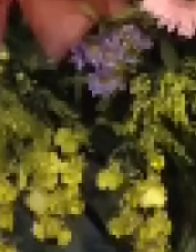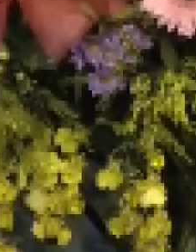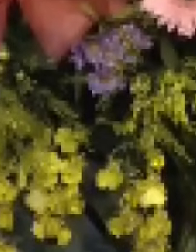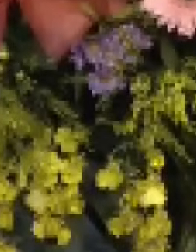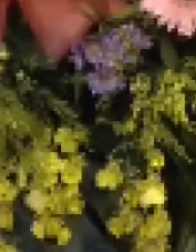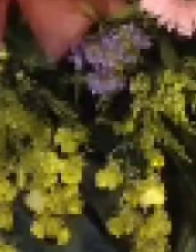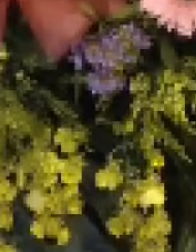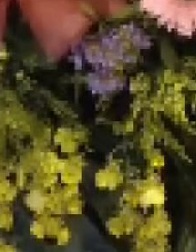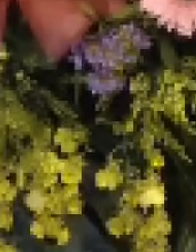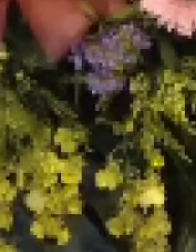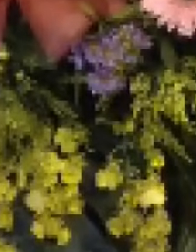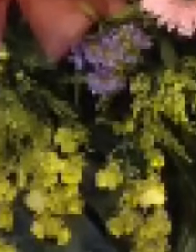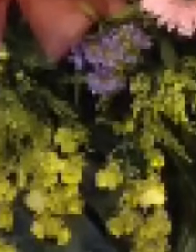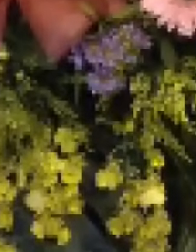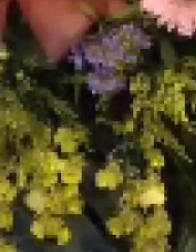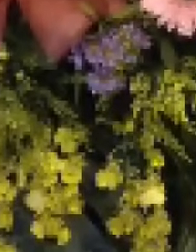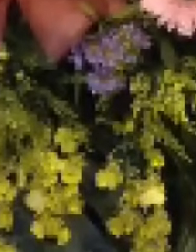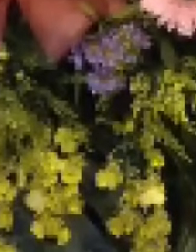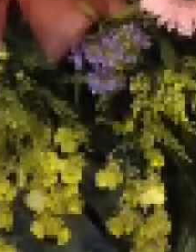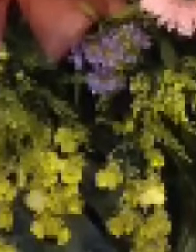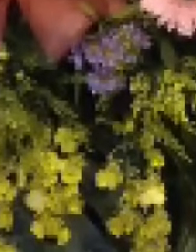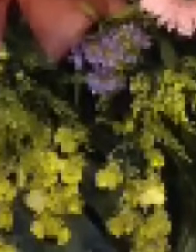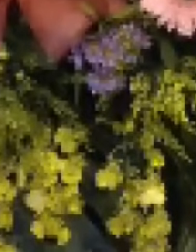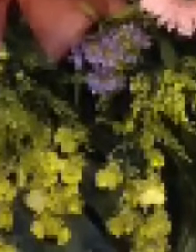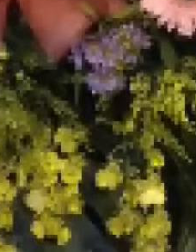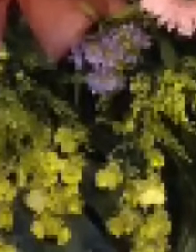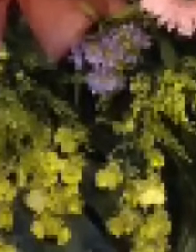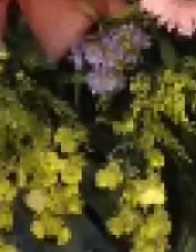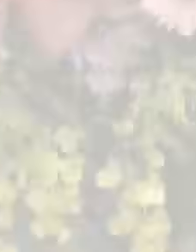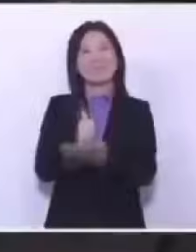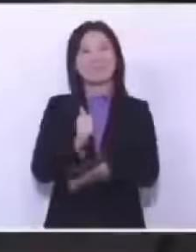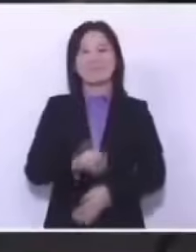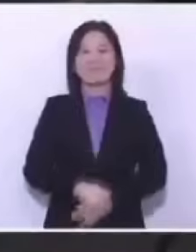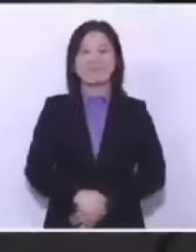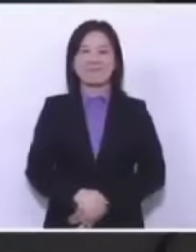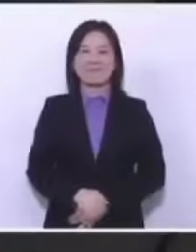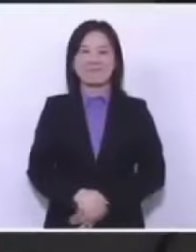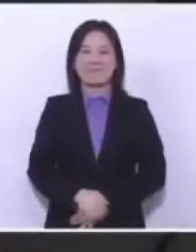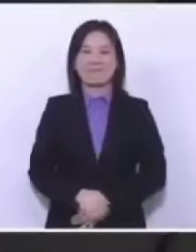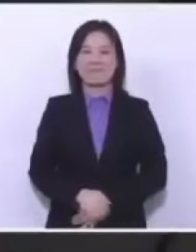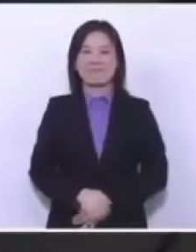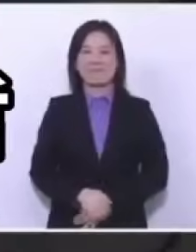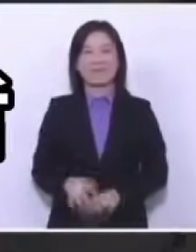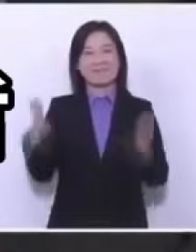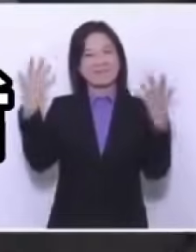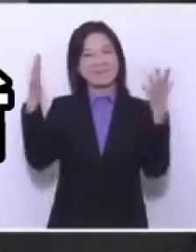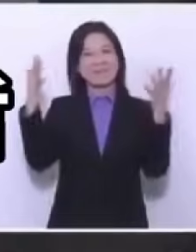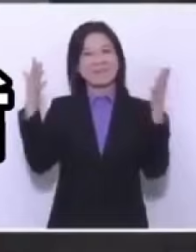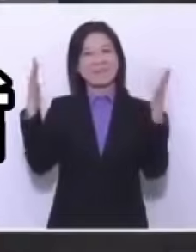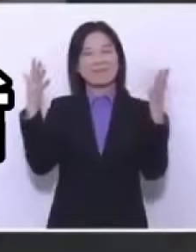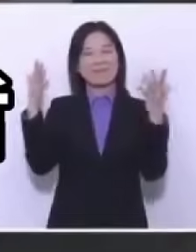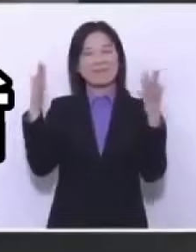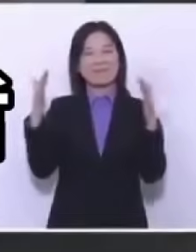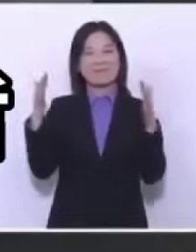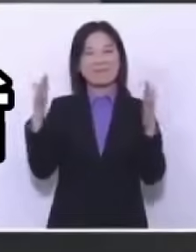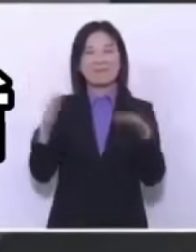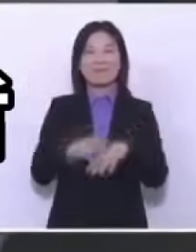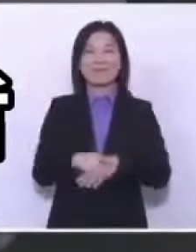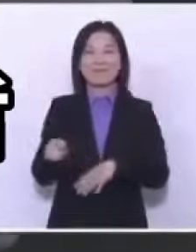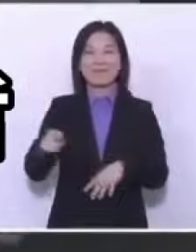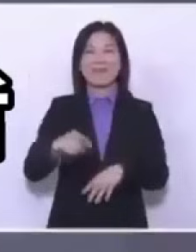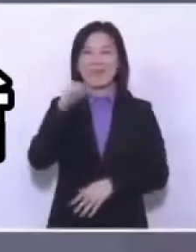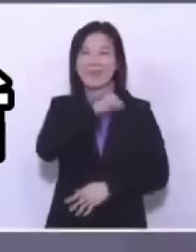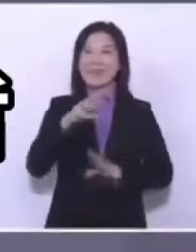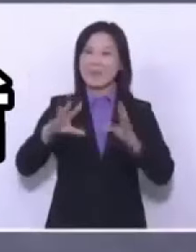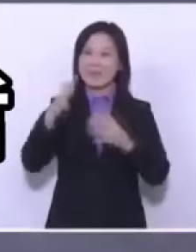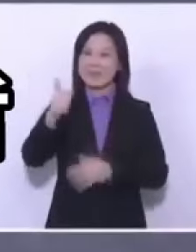起，坚定自己该走的路，最后会赢得胜选。 热情的掌声，感谢我们民国台湾的总统